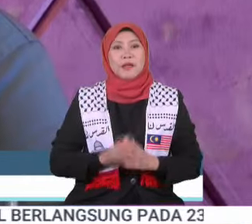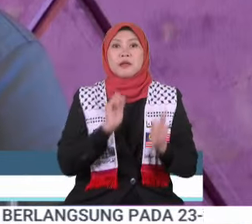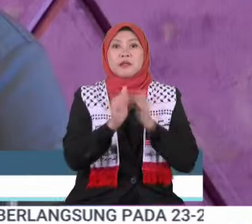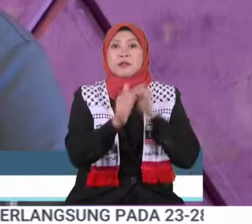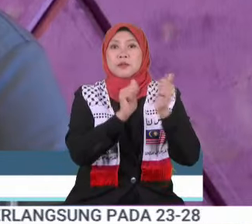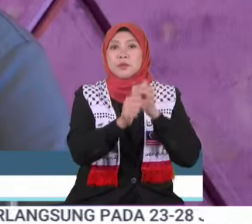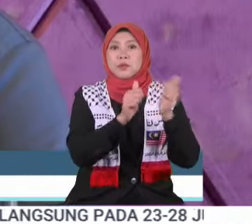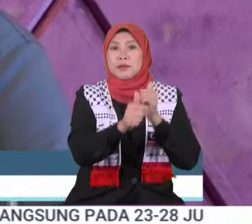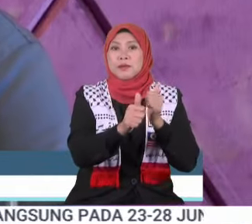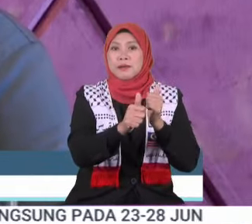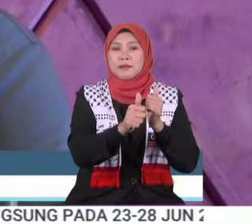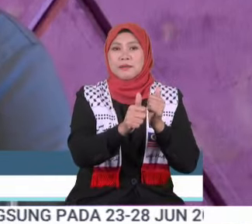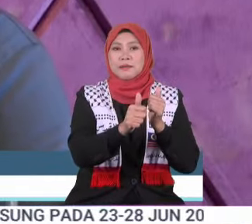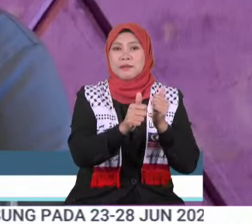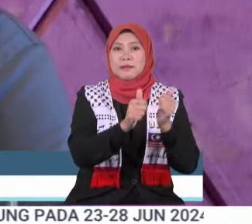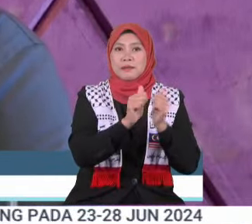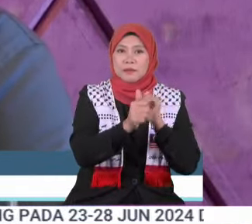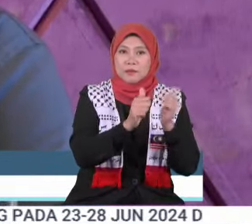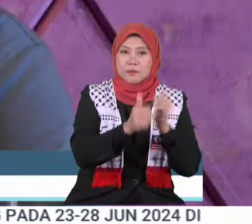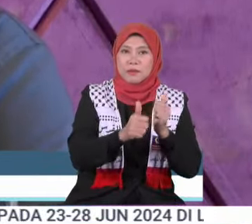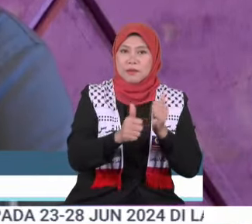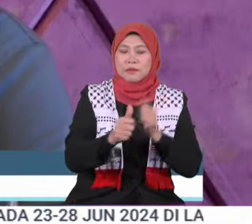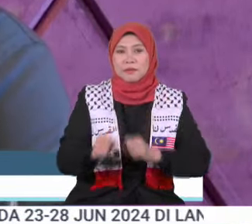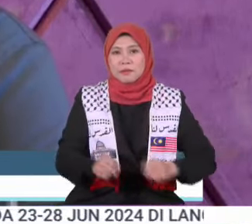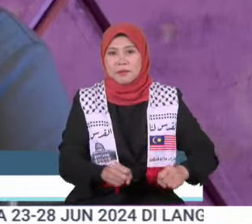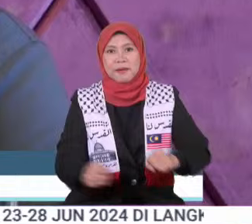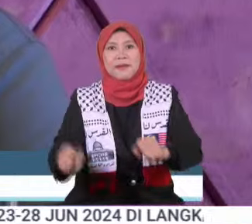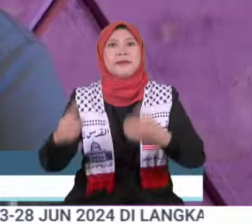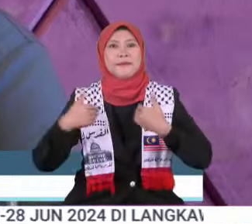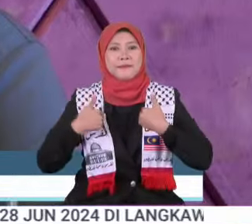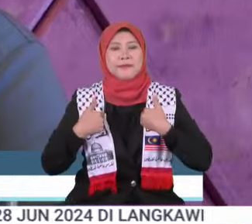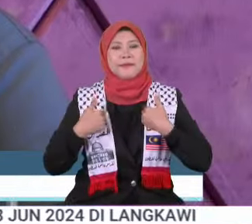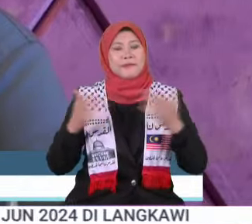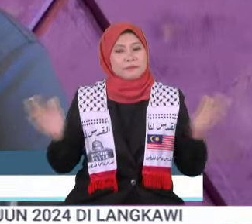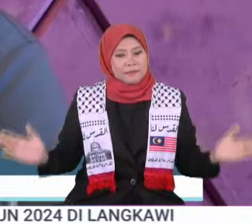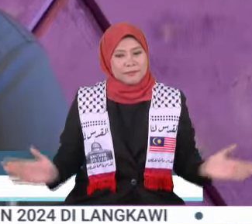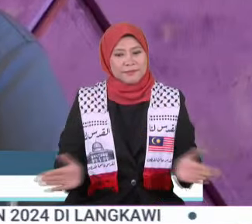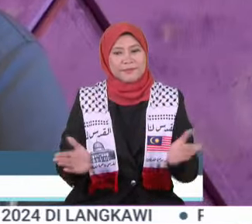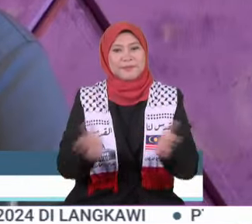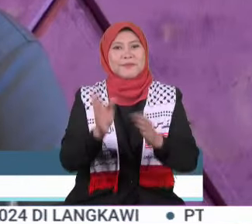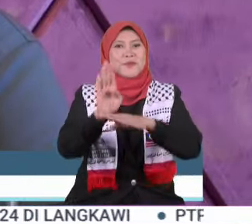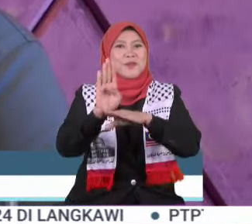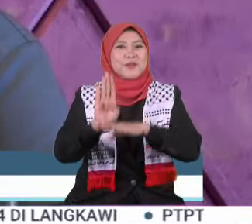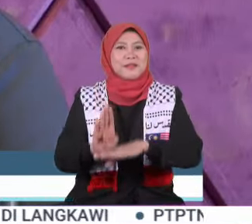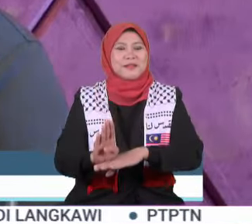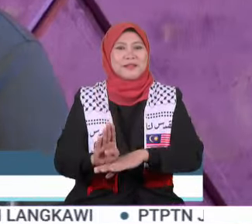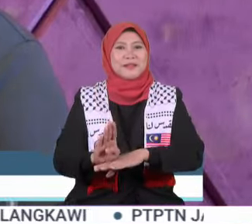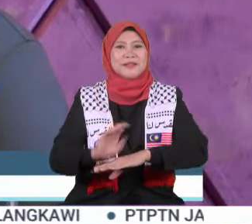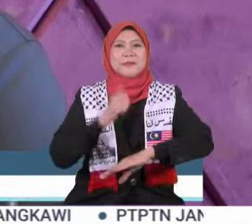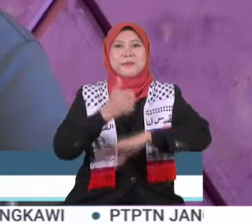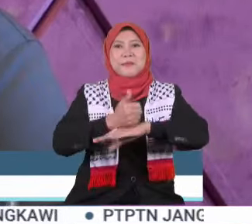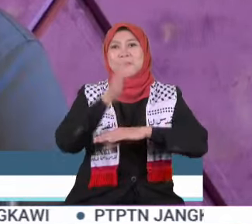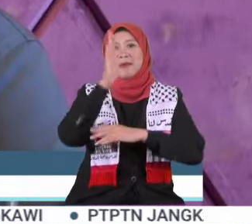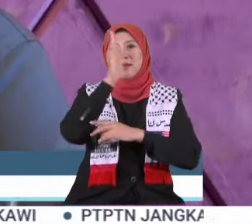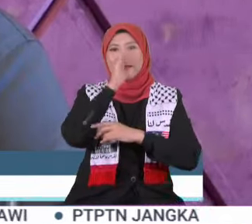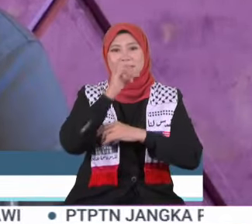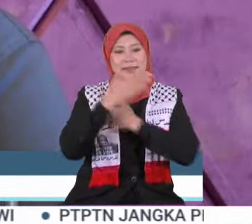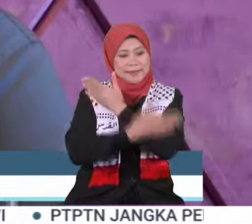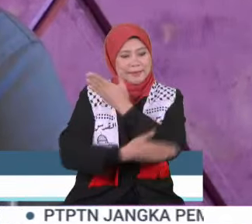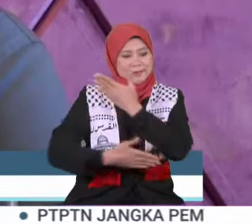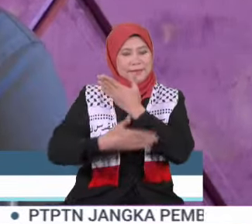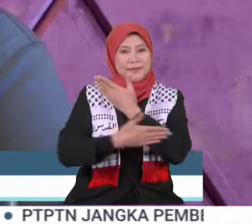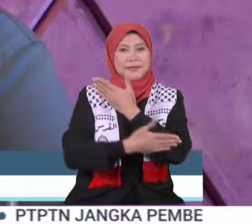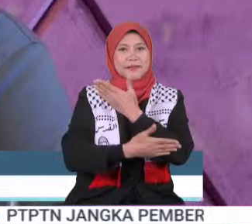su-sukan tradisional juga akan dimatkan i dan budaya dalam membina Melaka sebagai sebuah